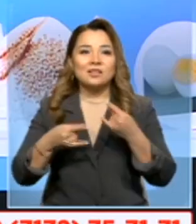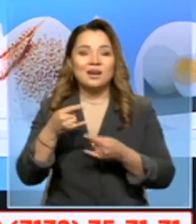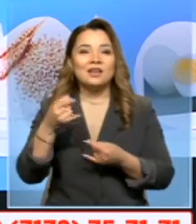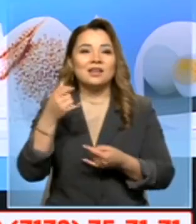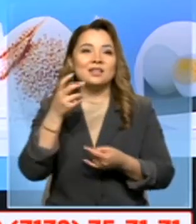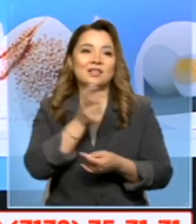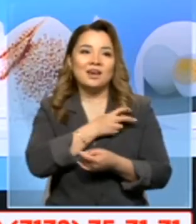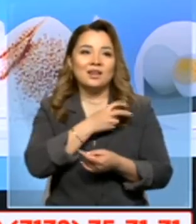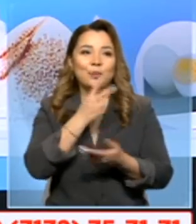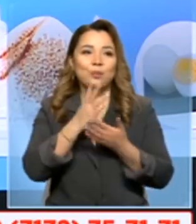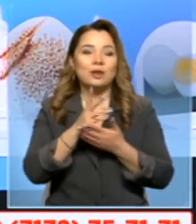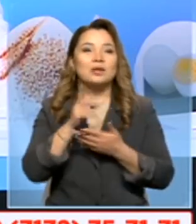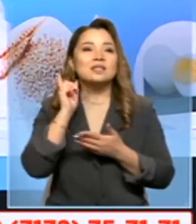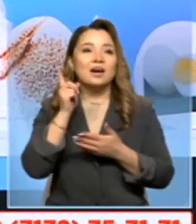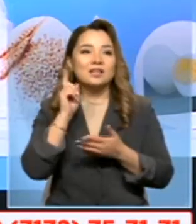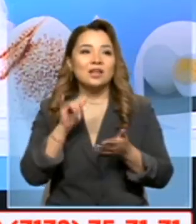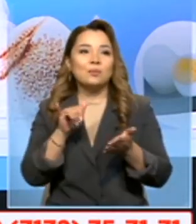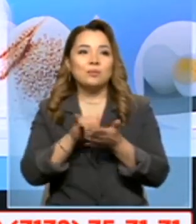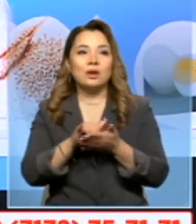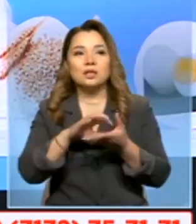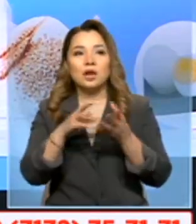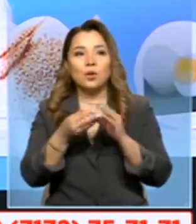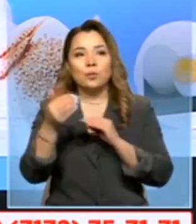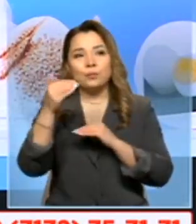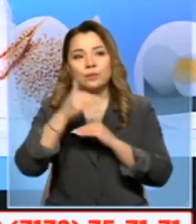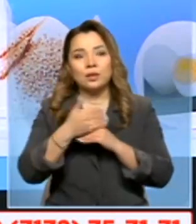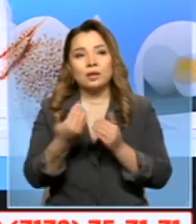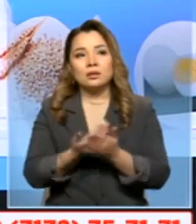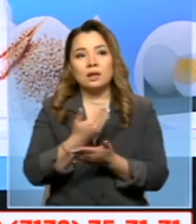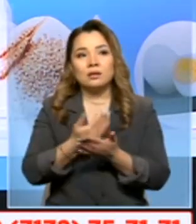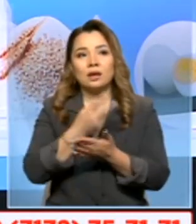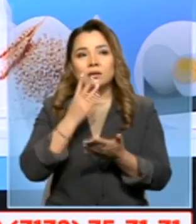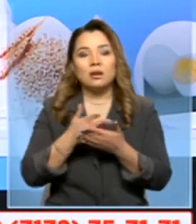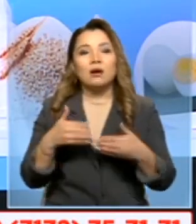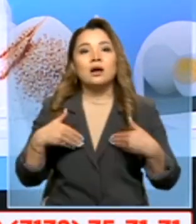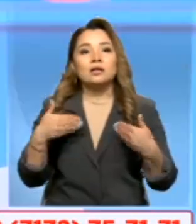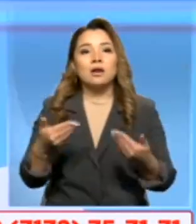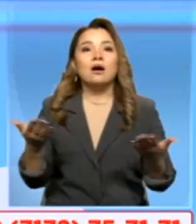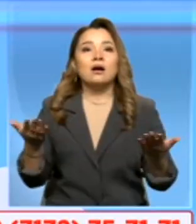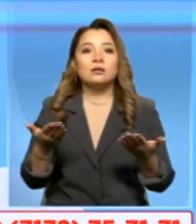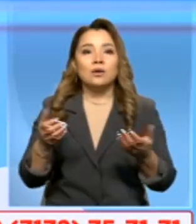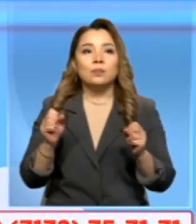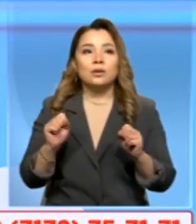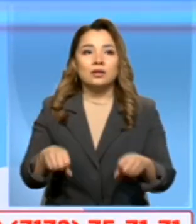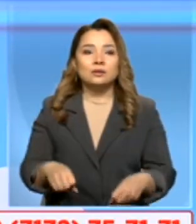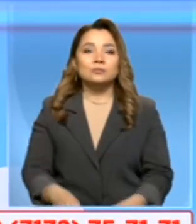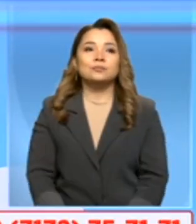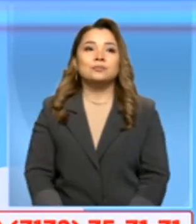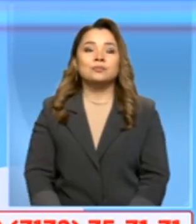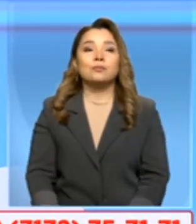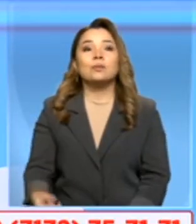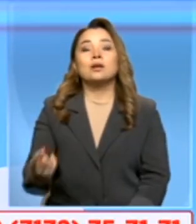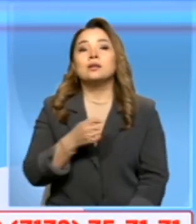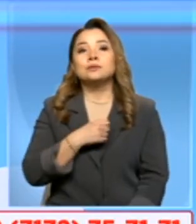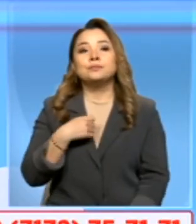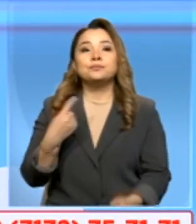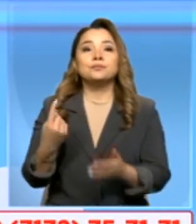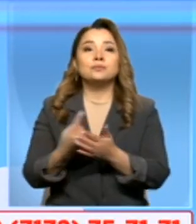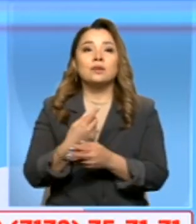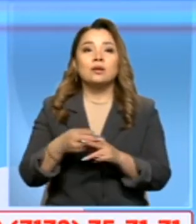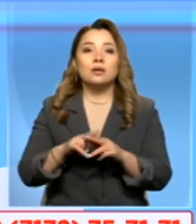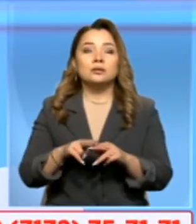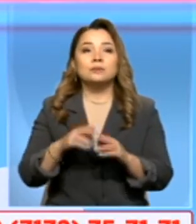дәрігердің мына инстаграм парақшасына салатын боламын нәтижесін. Қорытындылайық, қандай кеңес айтасыз? Ең алдымен біз өз